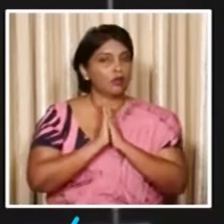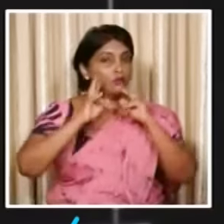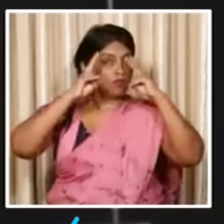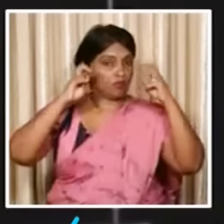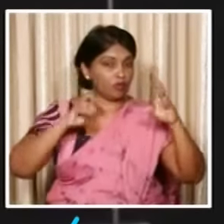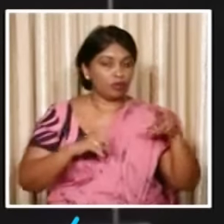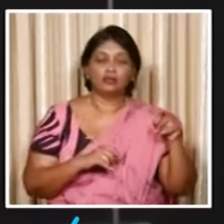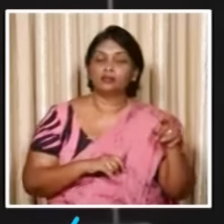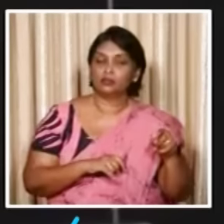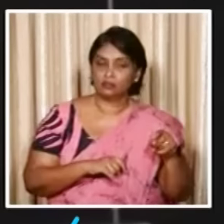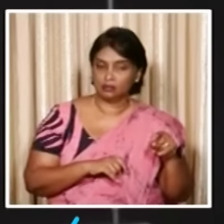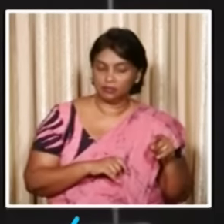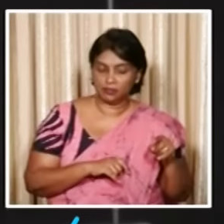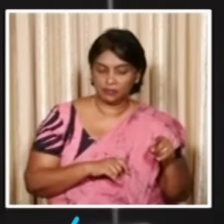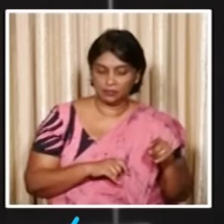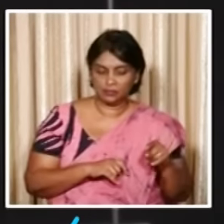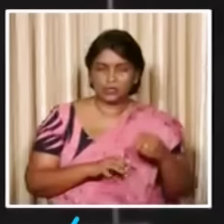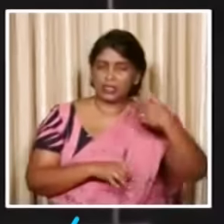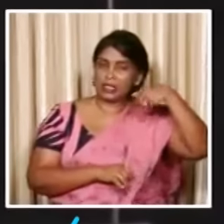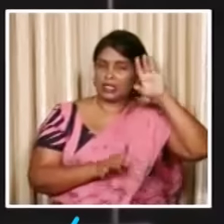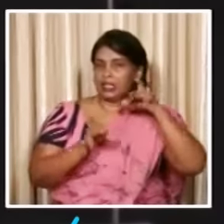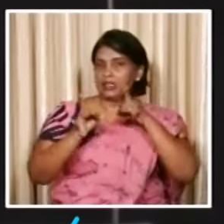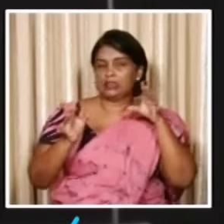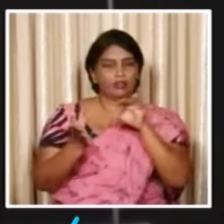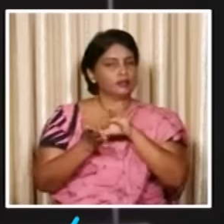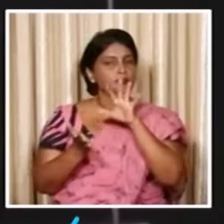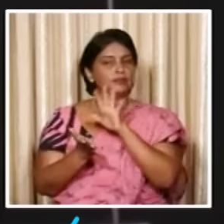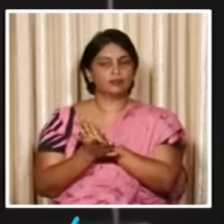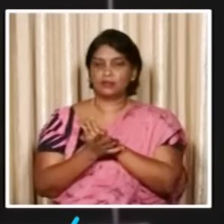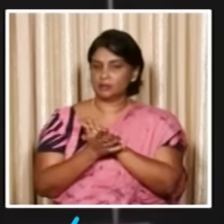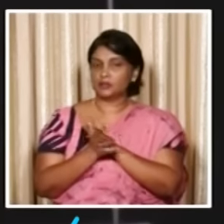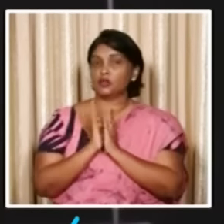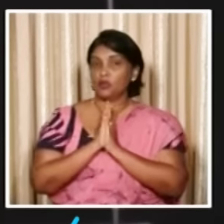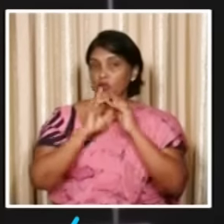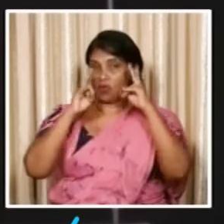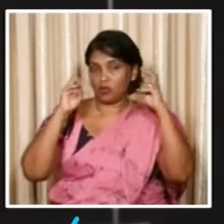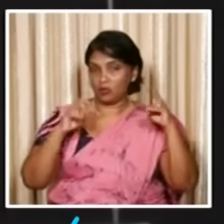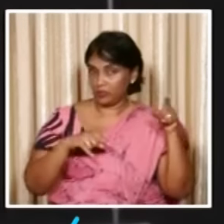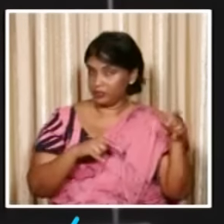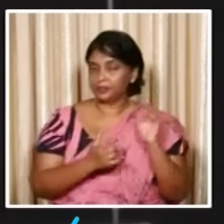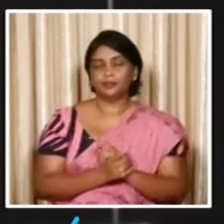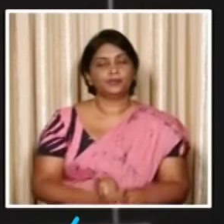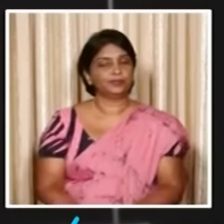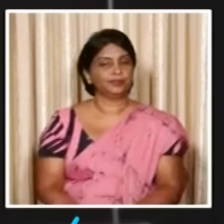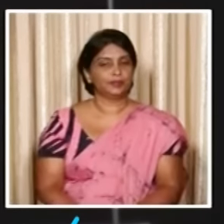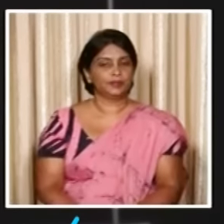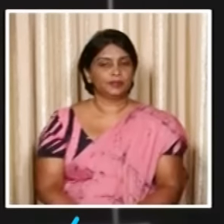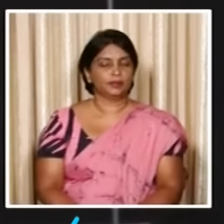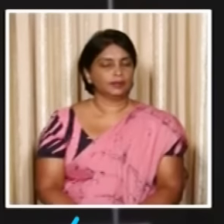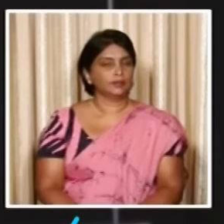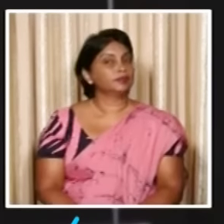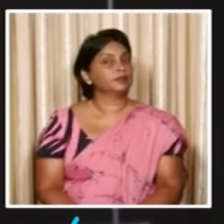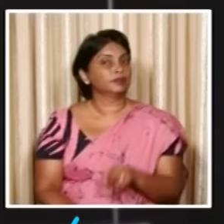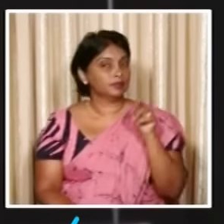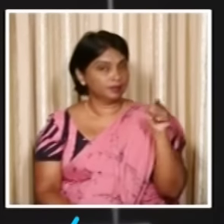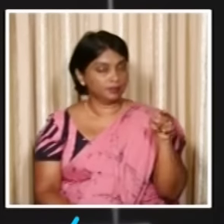எண்பித்துள்ளனர். பழமையும் பாரம்பரிய வரலாறும் மிக்க வெடுக்குநாரிமலையின் அடிவாரத்தில் தமிழ் பிராமி கல்வெட்டுக்கள் மற்றும்